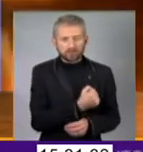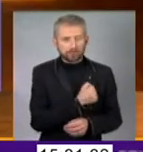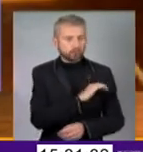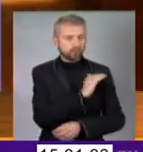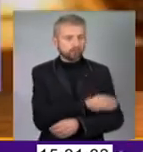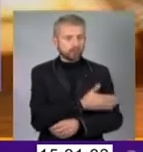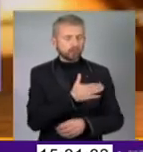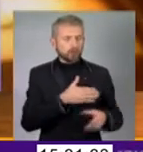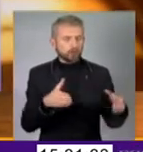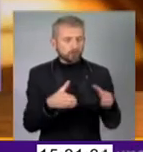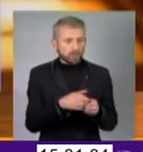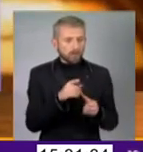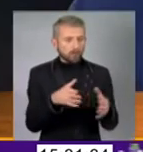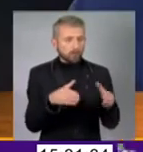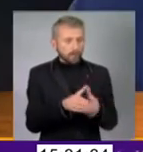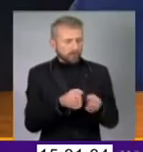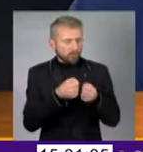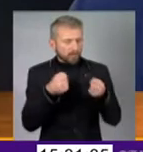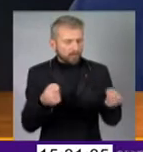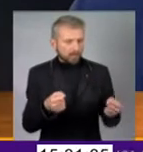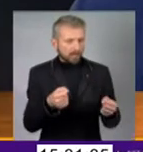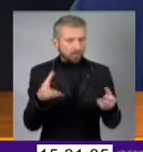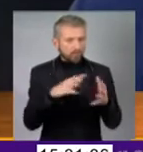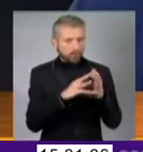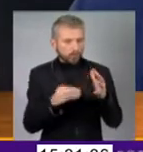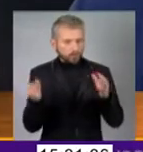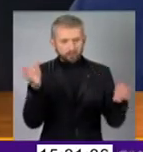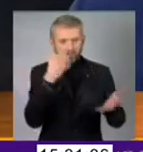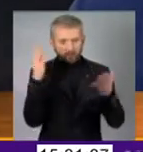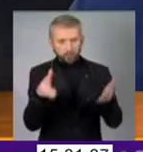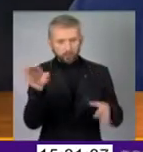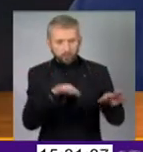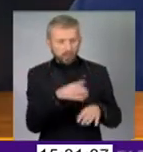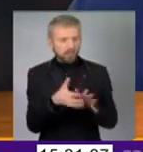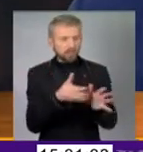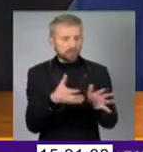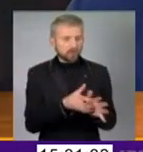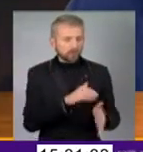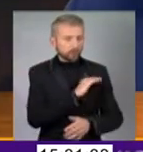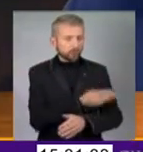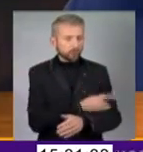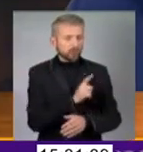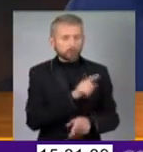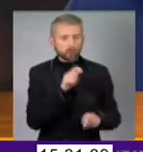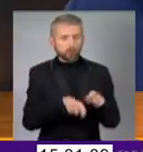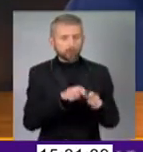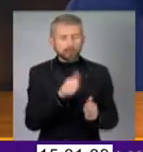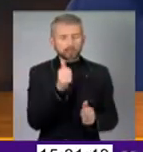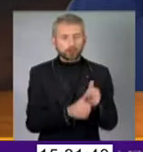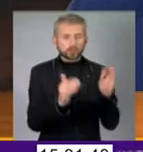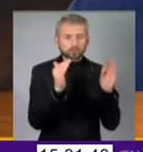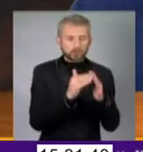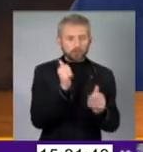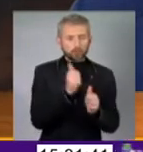моєї команди, вона в мене велика команда Виноградарі-Вітряні гори, але, на жаль, не вистачає, щоб контролювати кожен будинок і кожну послугу,